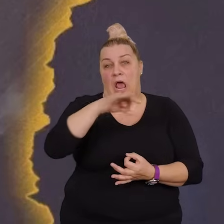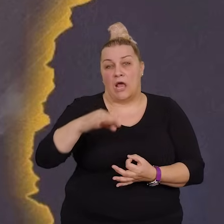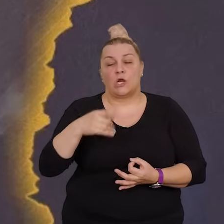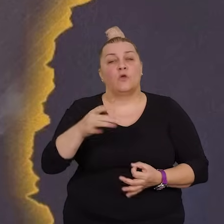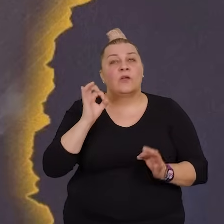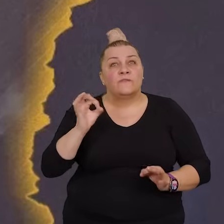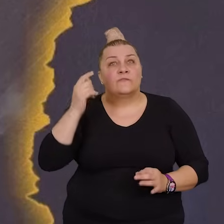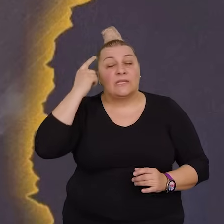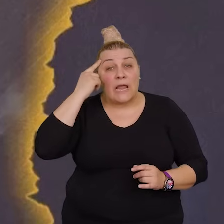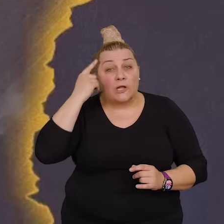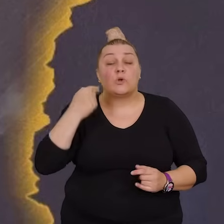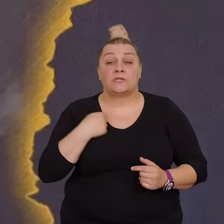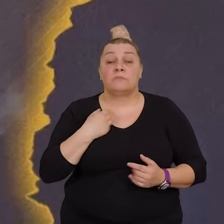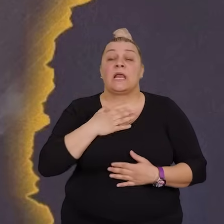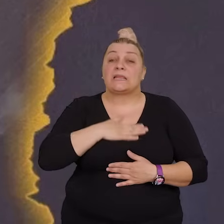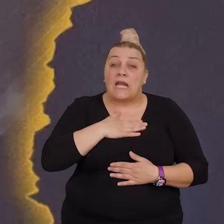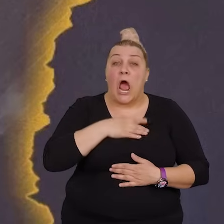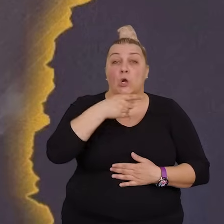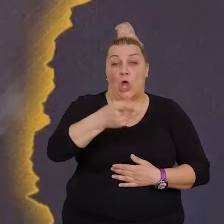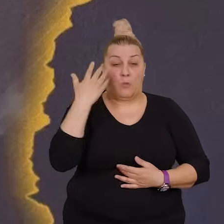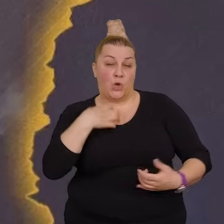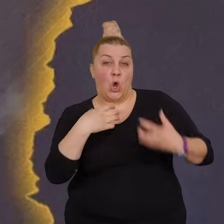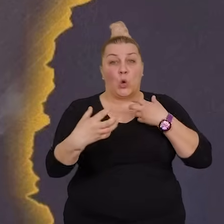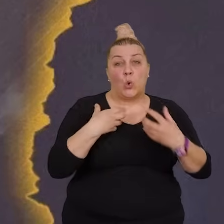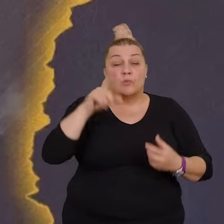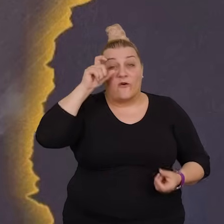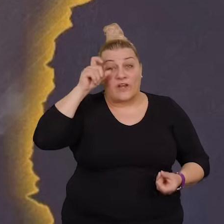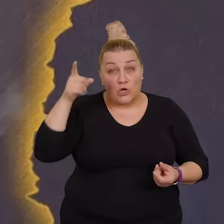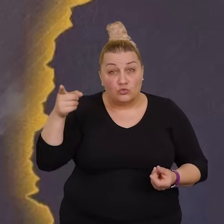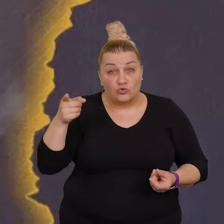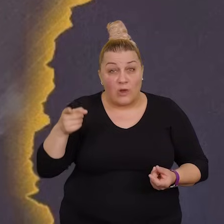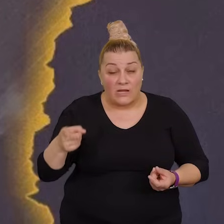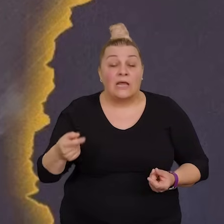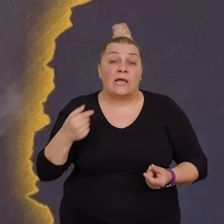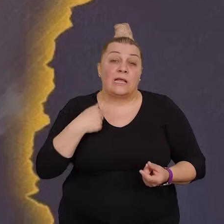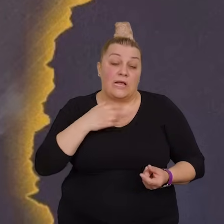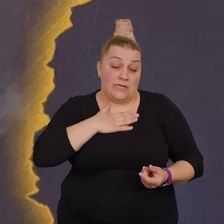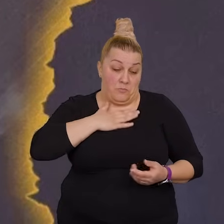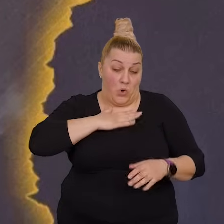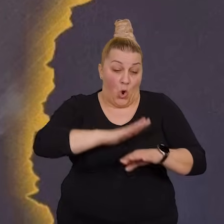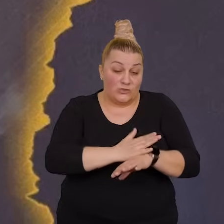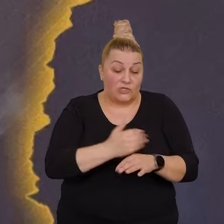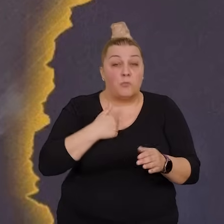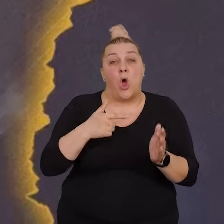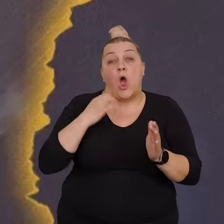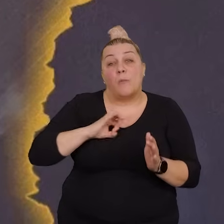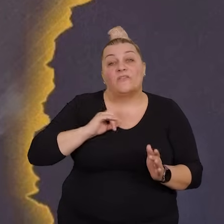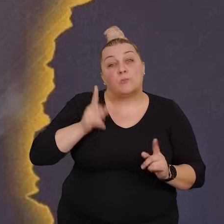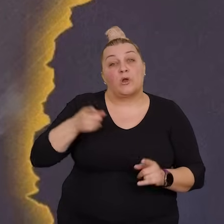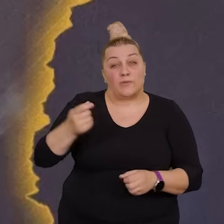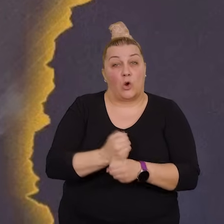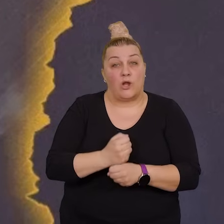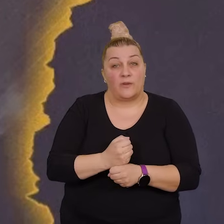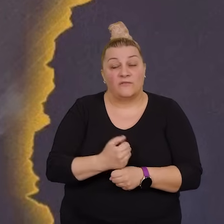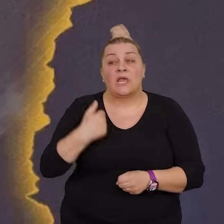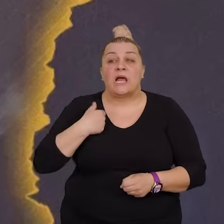i meni je drago da je on tumačio prvo hrvatskog predsjednika, jer je to nešto što sam smatrao svojom obavezom. Naravno, ja sam za taj projekt imao